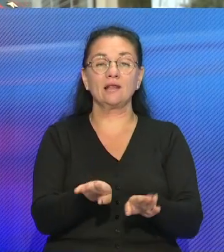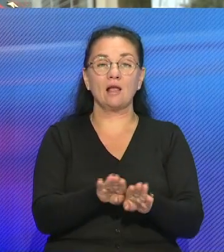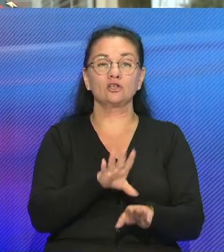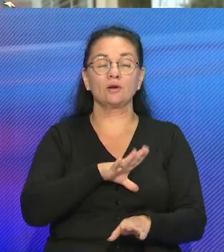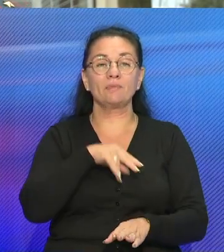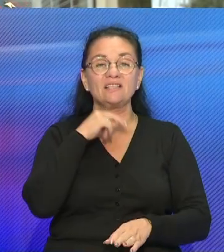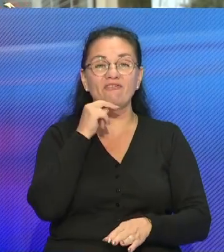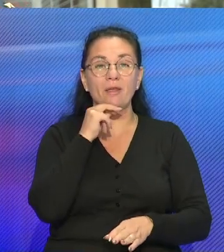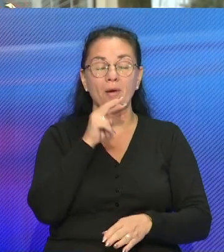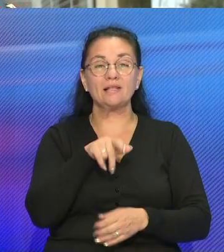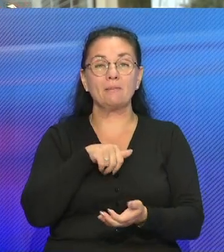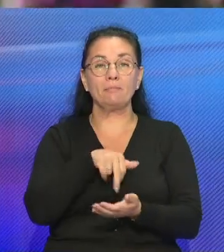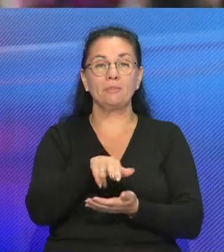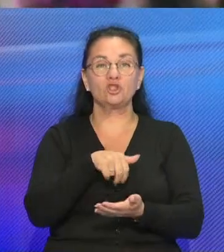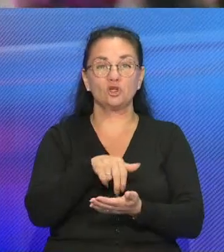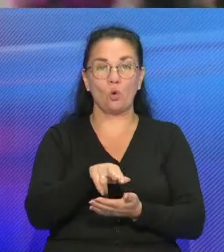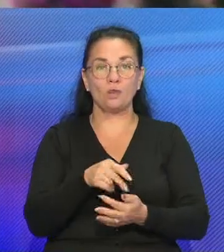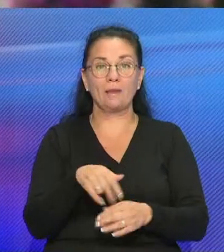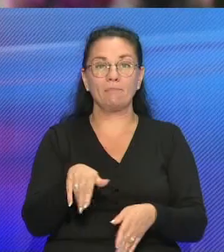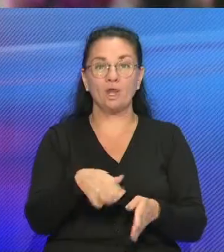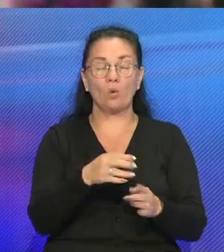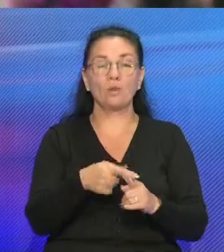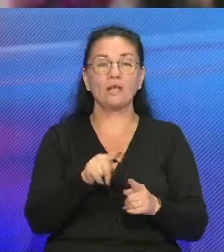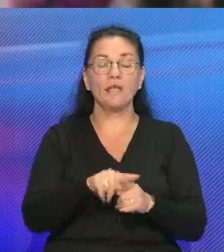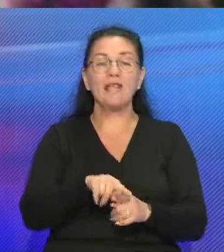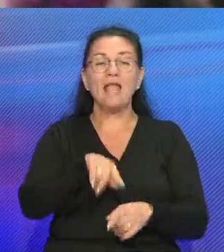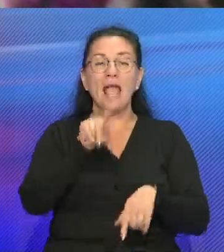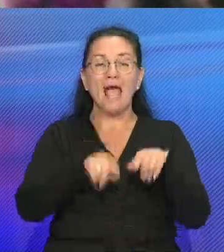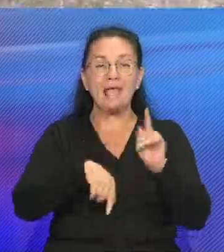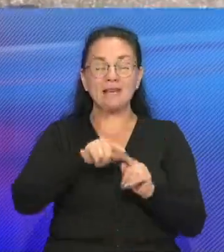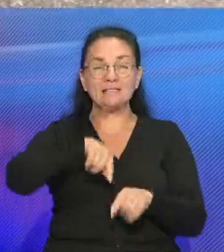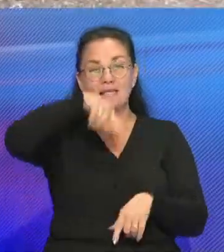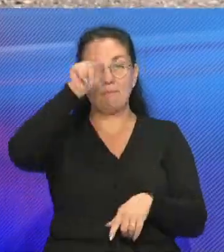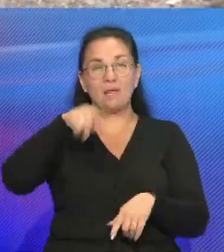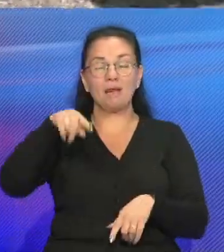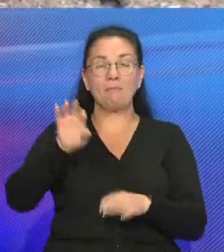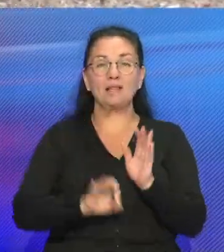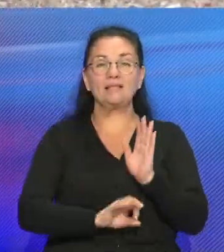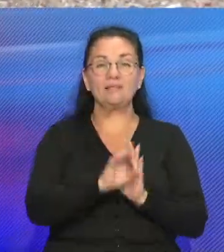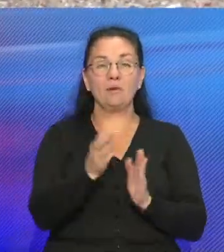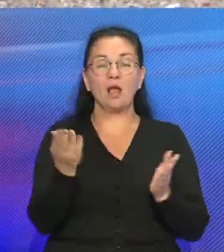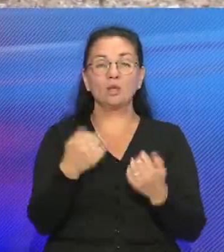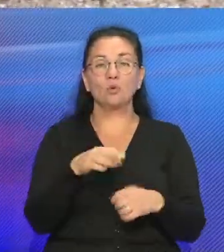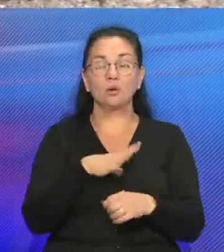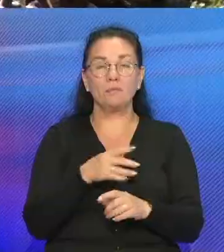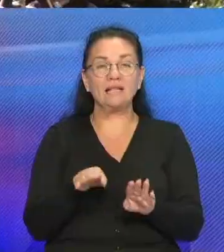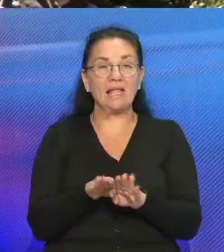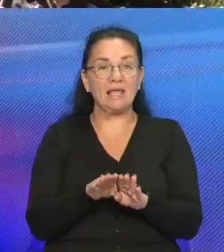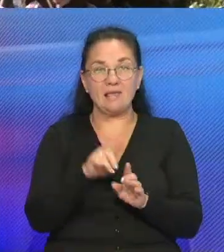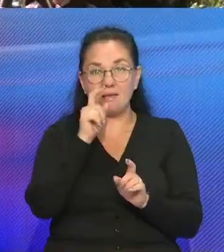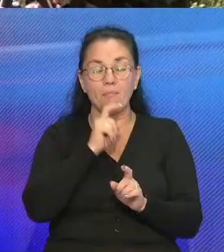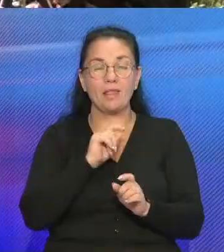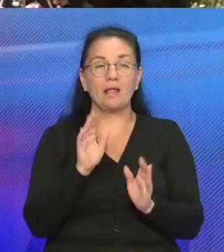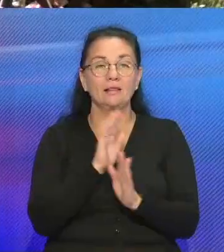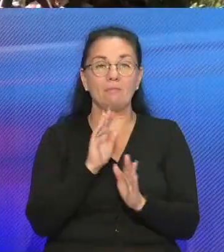пешеходных переходов и перекрестков. Резкие перепады температуры, которые все частей сопровождаются экстремальными заявами надворья, головная